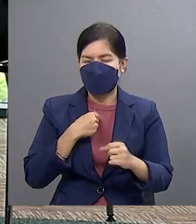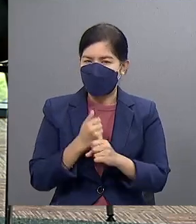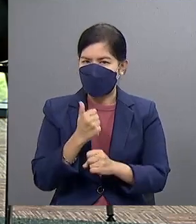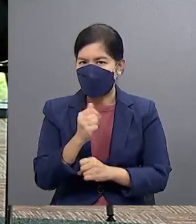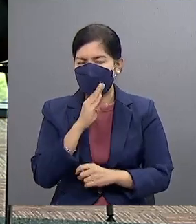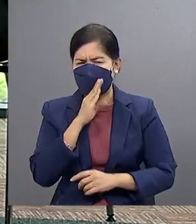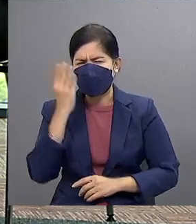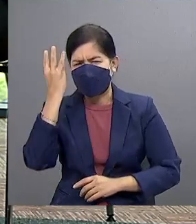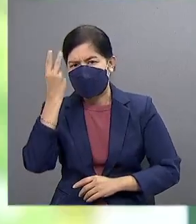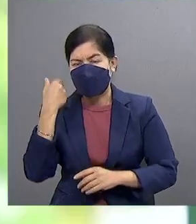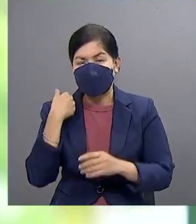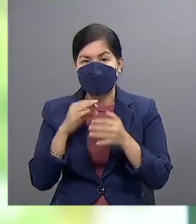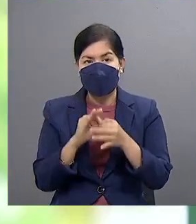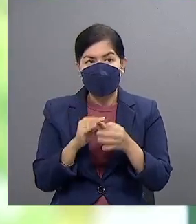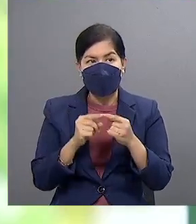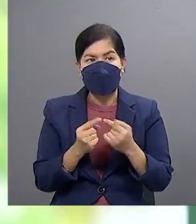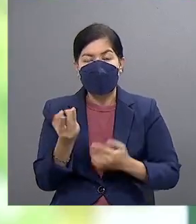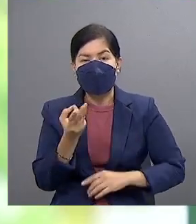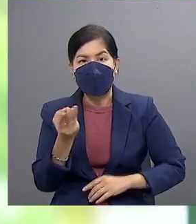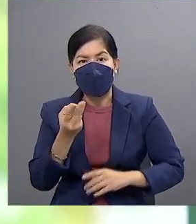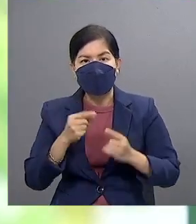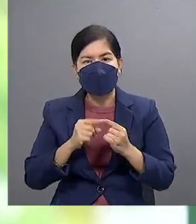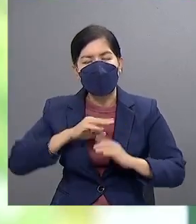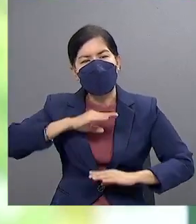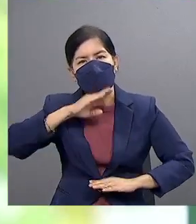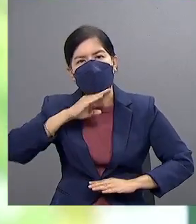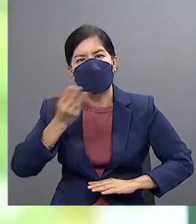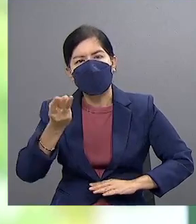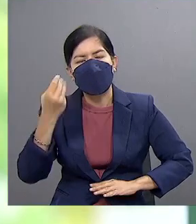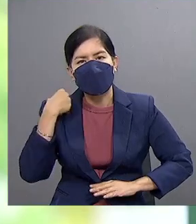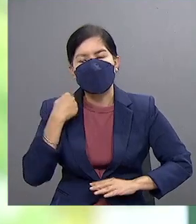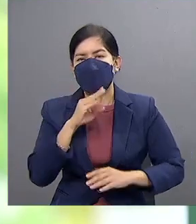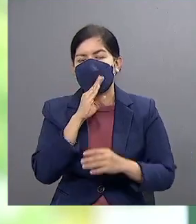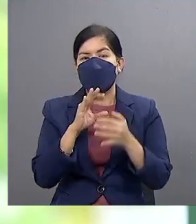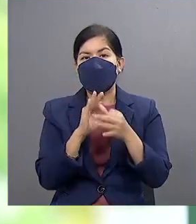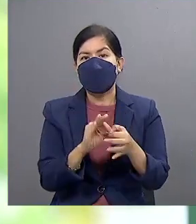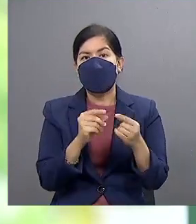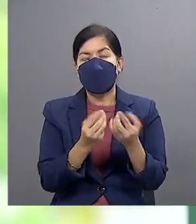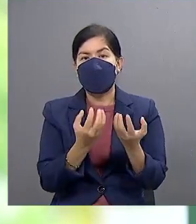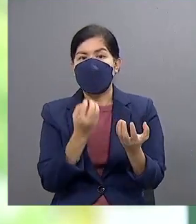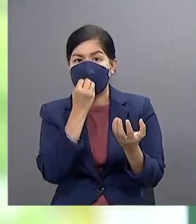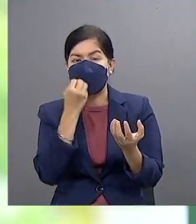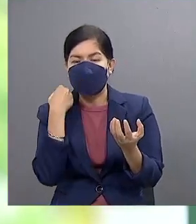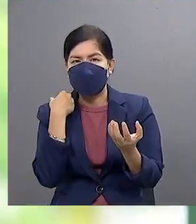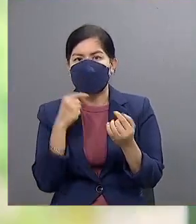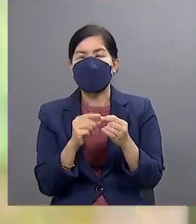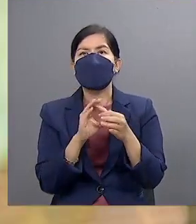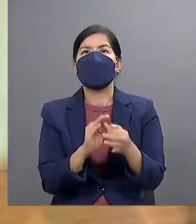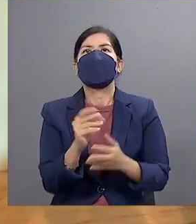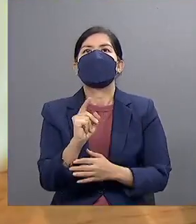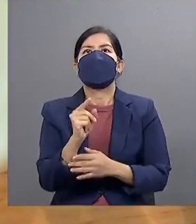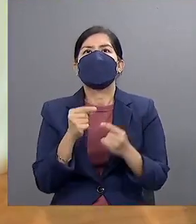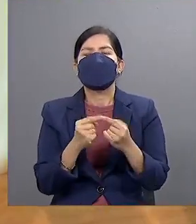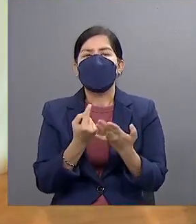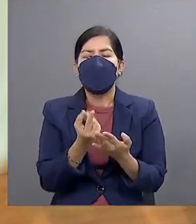อนนอนไม่พอก็ต้องนอนให้พอครับอย่างที่สองถ้าความเครียดนั้นมาจากอาหารบางอย่างที่ทำร้ายต่อมหมวกไตโดยเฉพาะพวกแป้งขัดขาวน้ำต